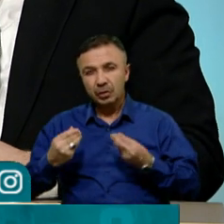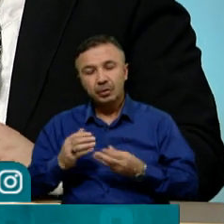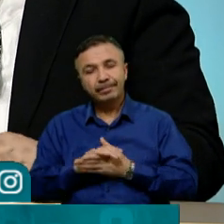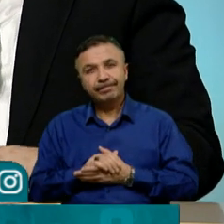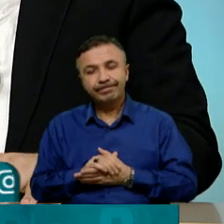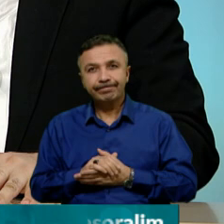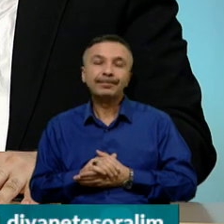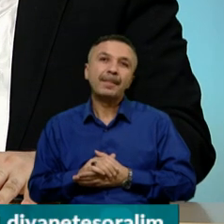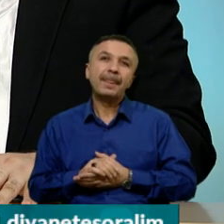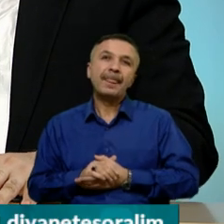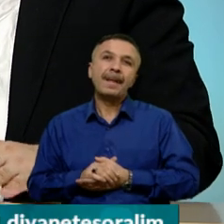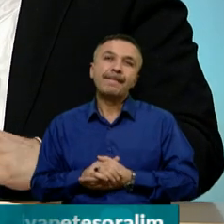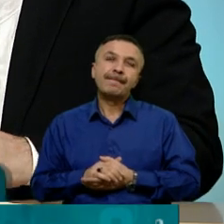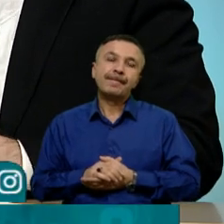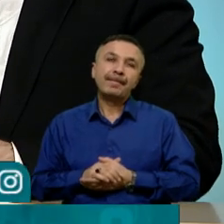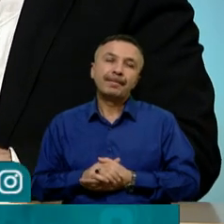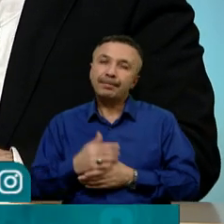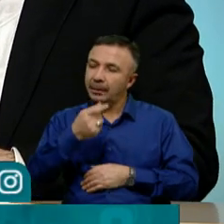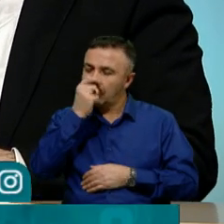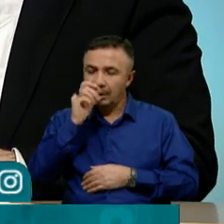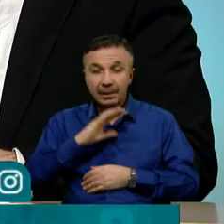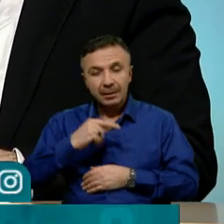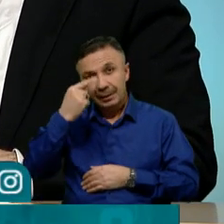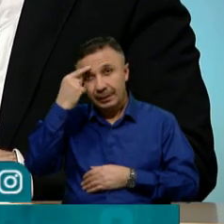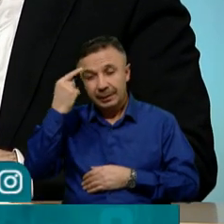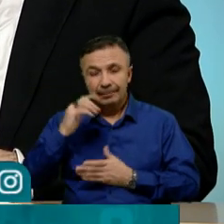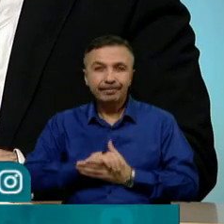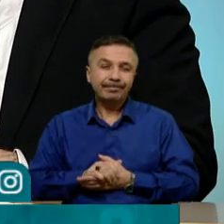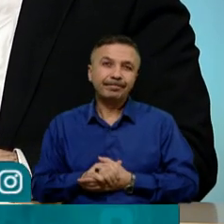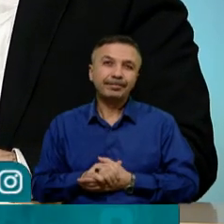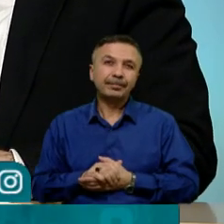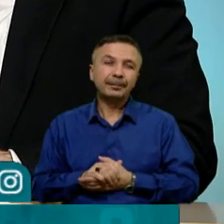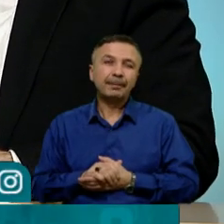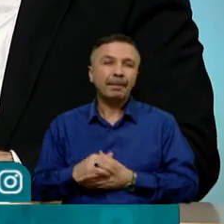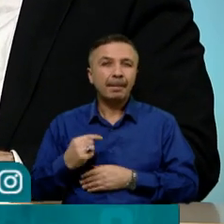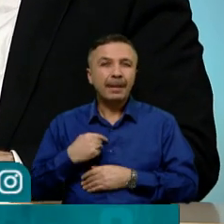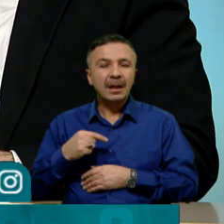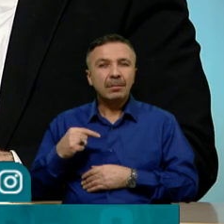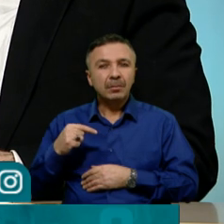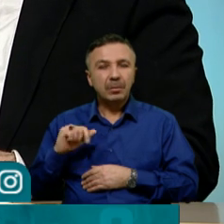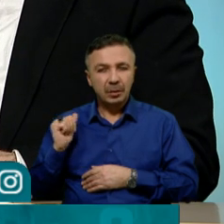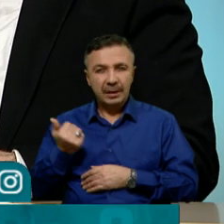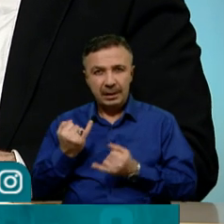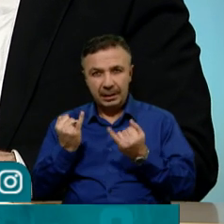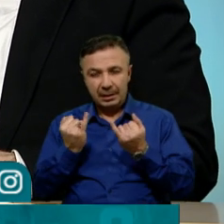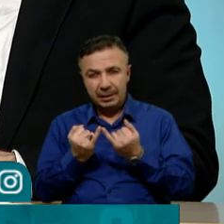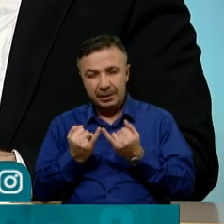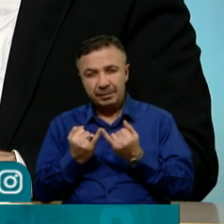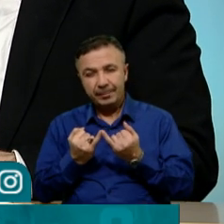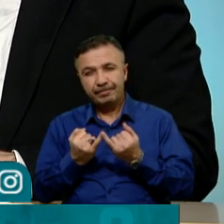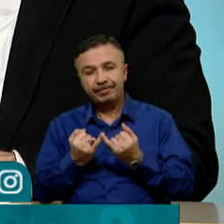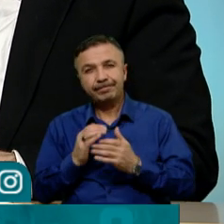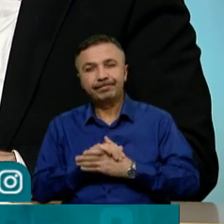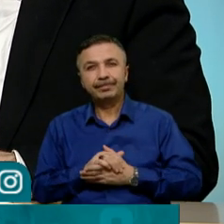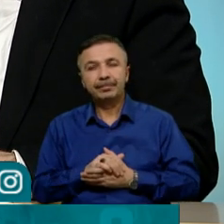ne diyecek İnşallah bir çıkış yolu bir kolaylık buluruz diyelim Evet ne dersiniz Hocam ben de Muhterem kardeşime Muhterem